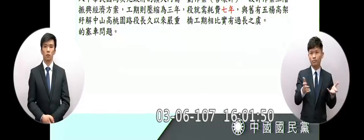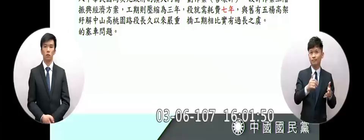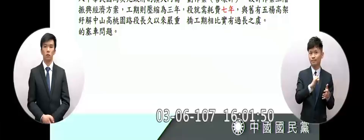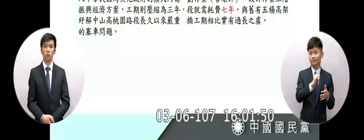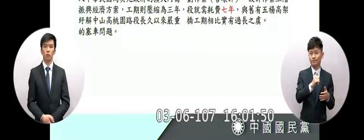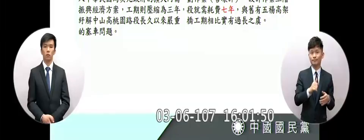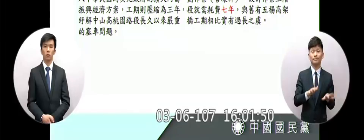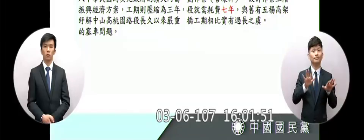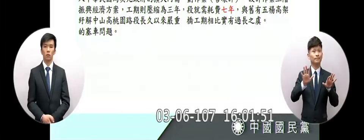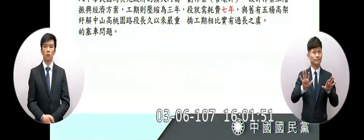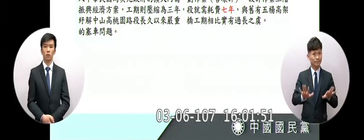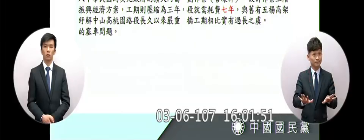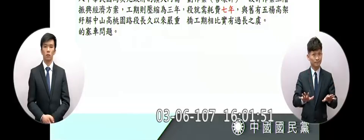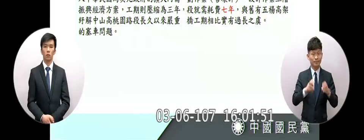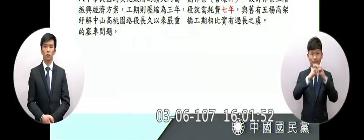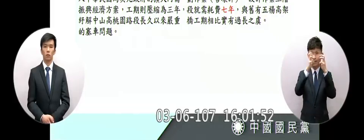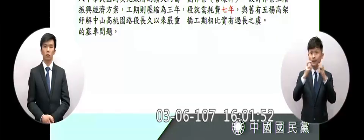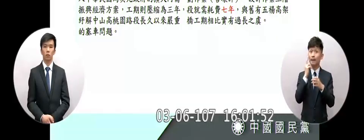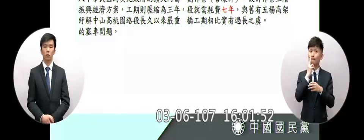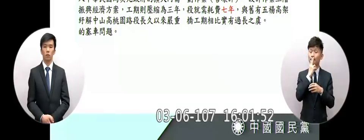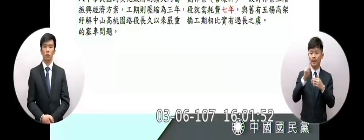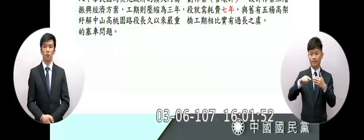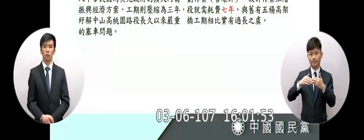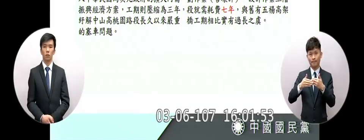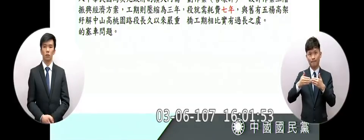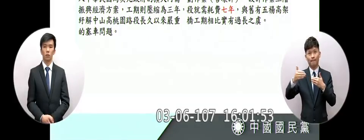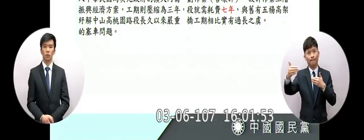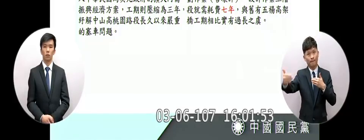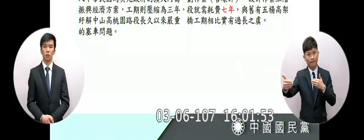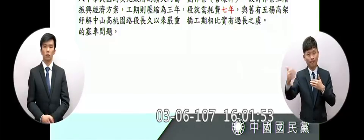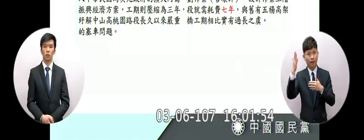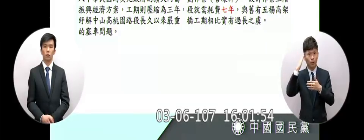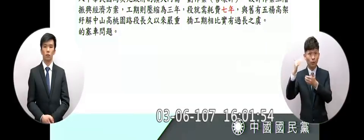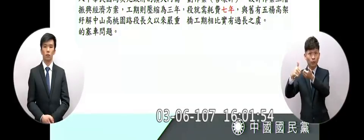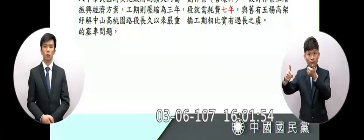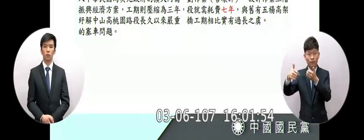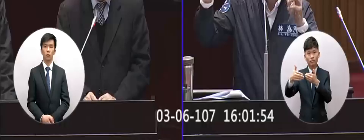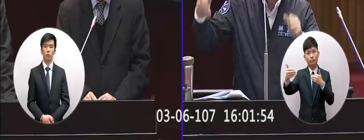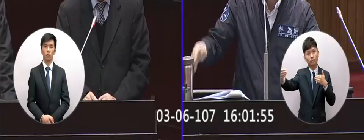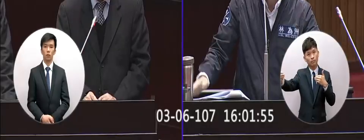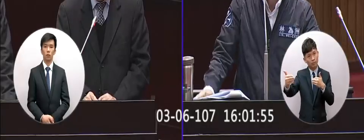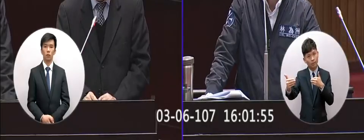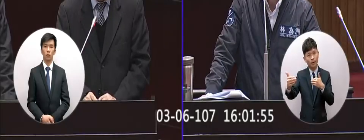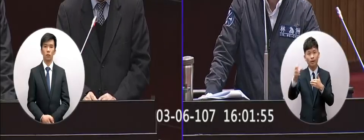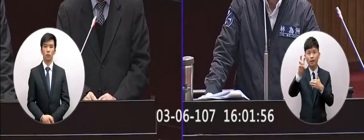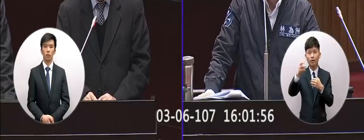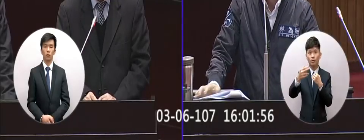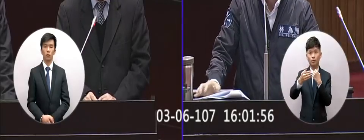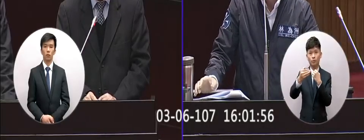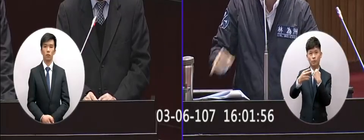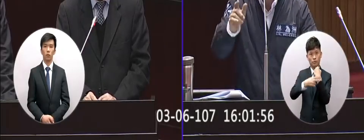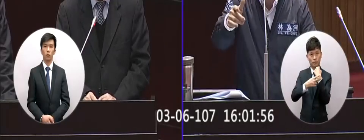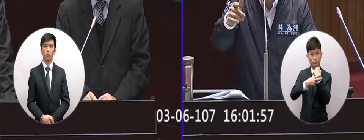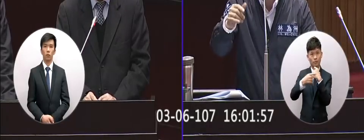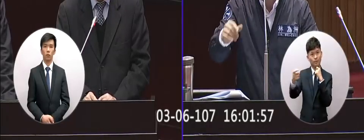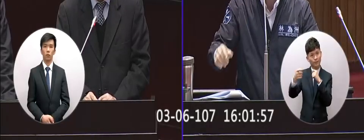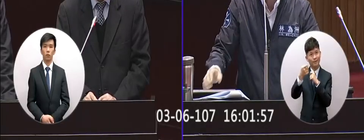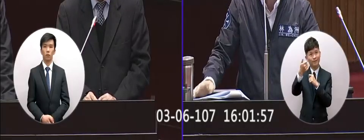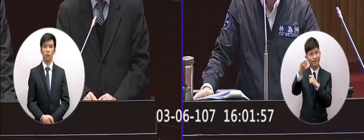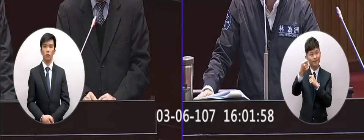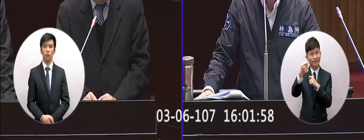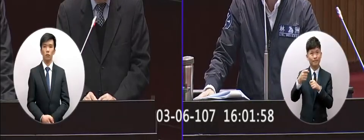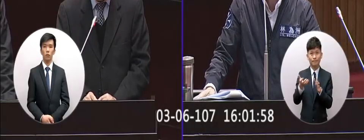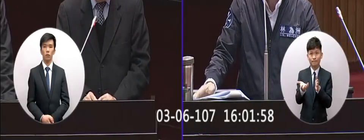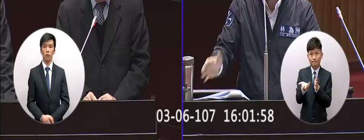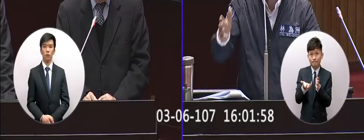那现在从杨梅到头份其实也是大概39公里，更短一点点。那现在先期评估已